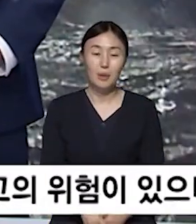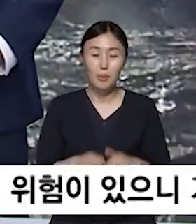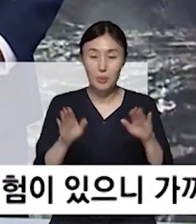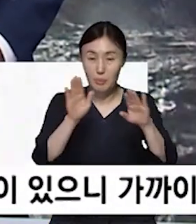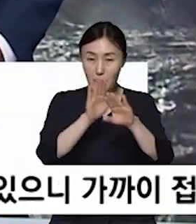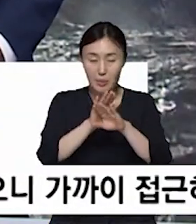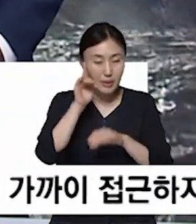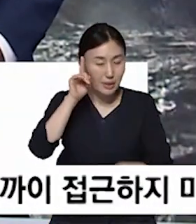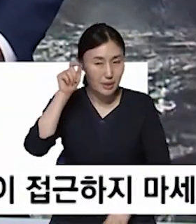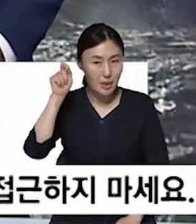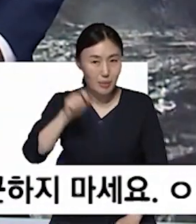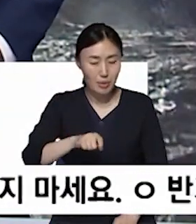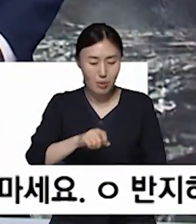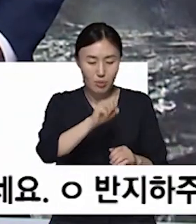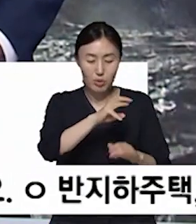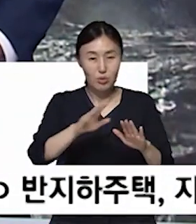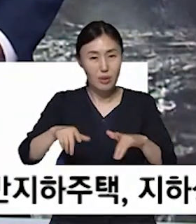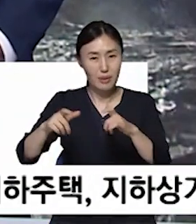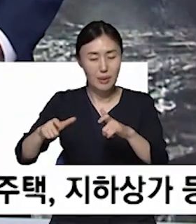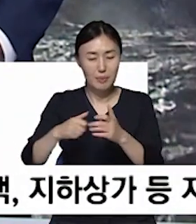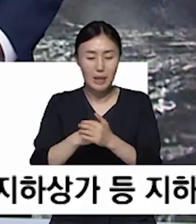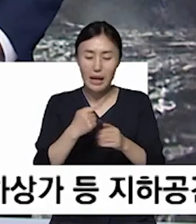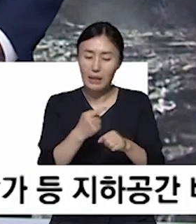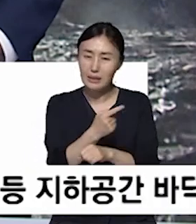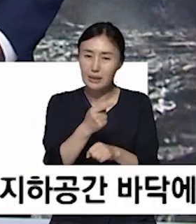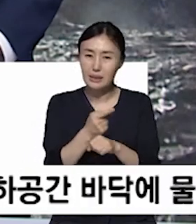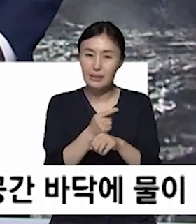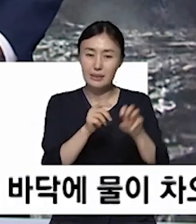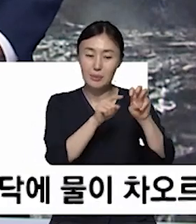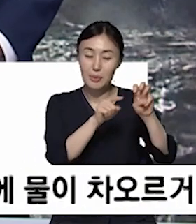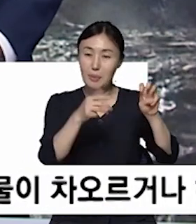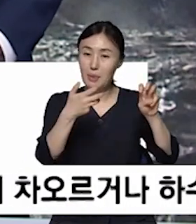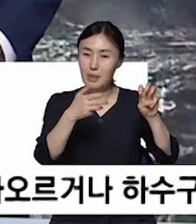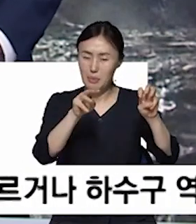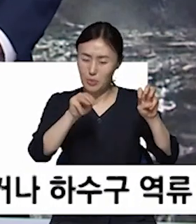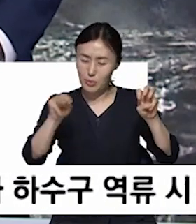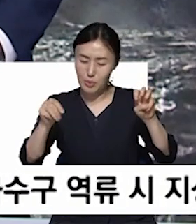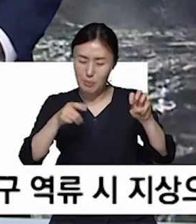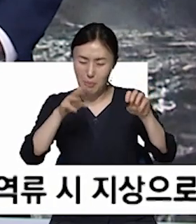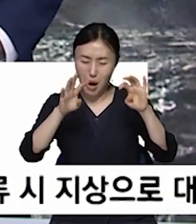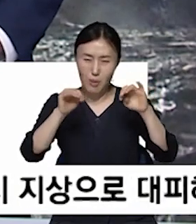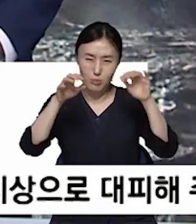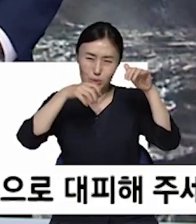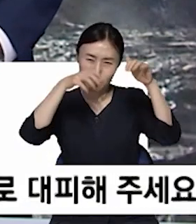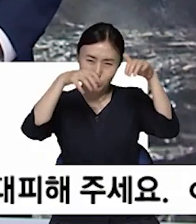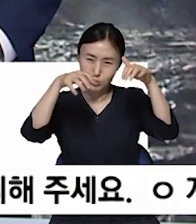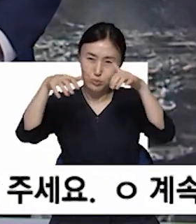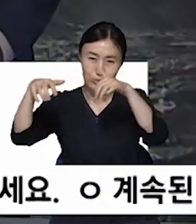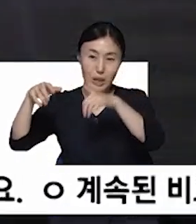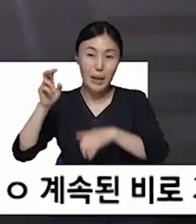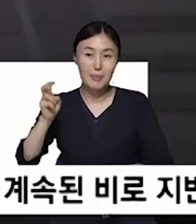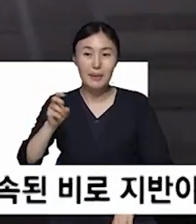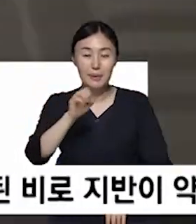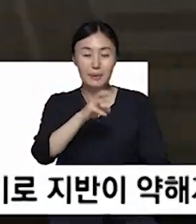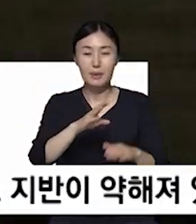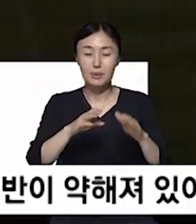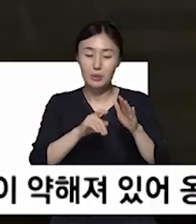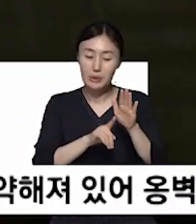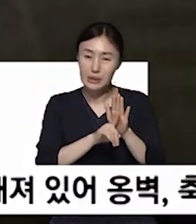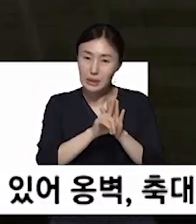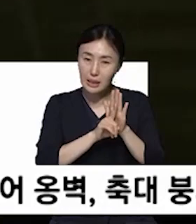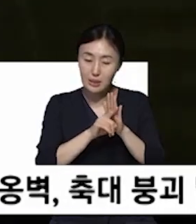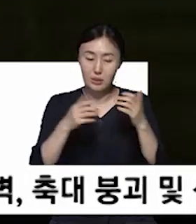오늘 밤과 내일 새벽 광주와 전남 지역엔 시간당 30에서 80mm의 많은 비가 내리겠습니다.